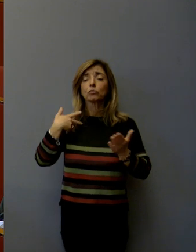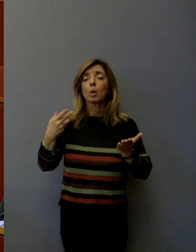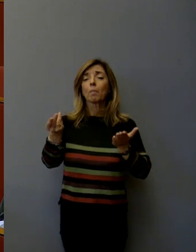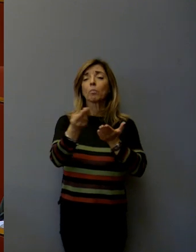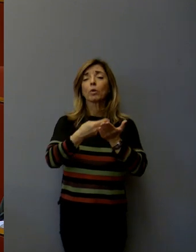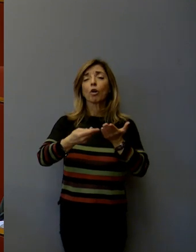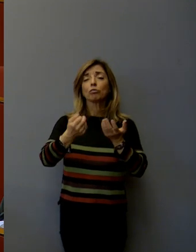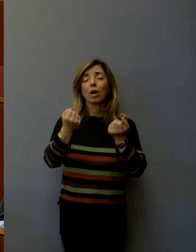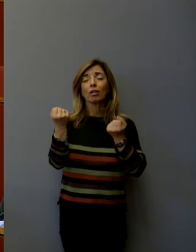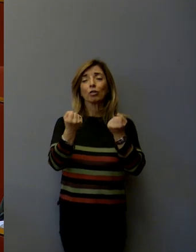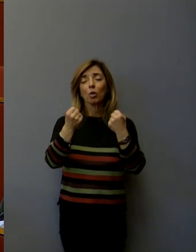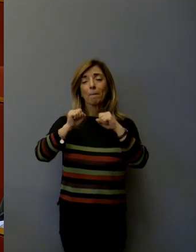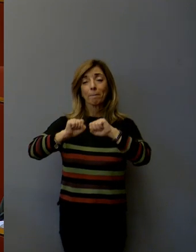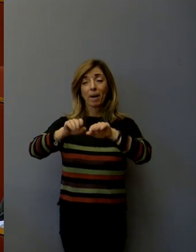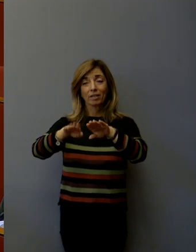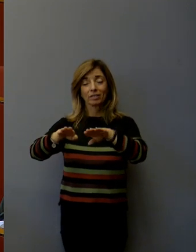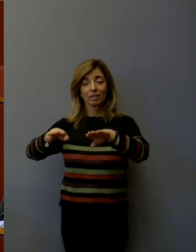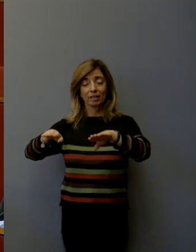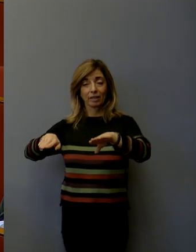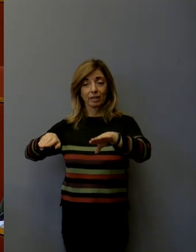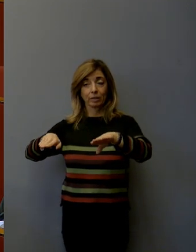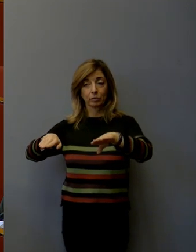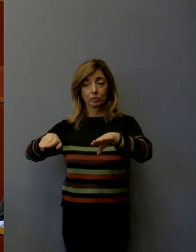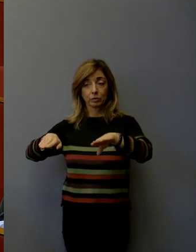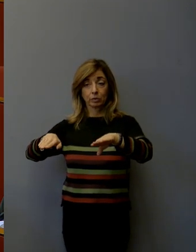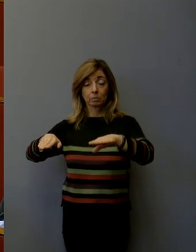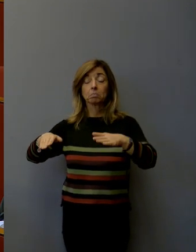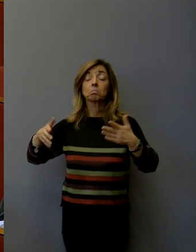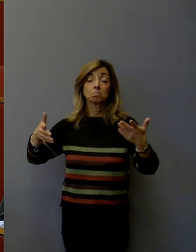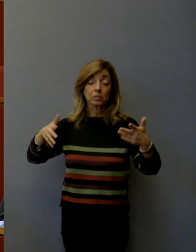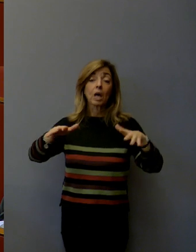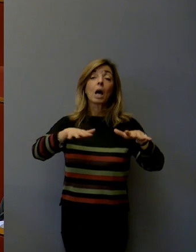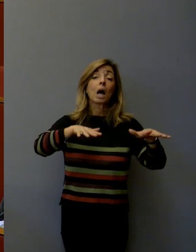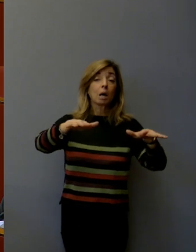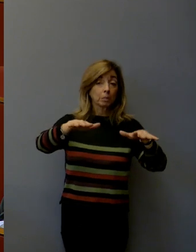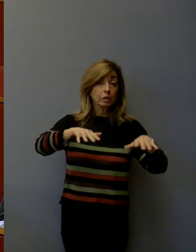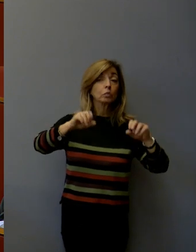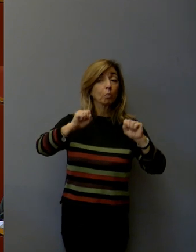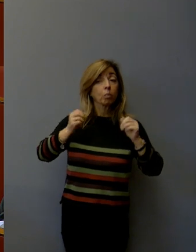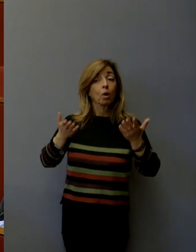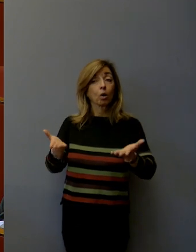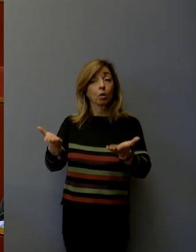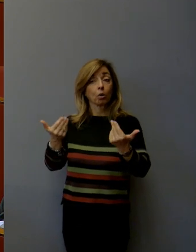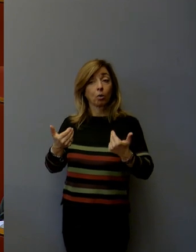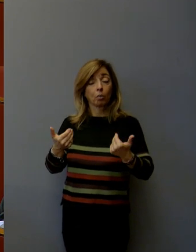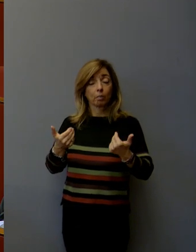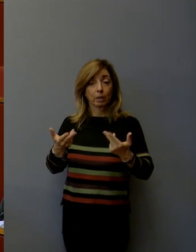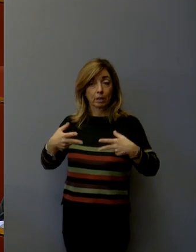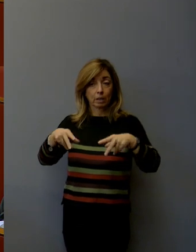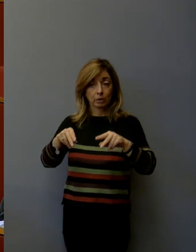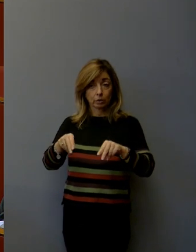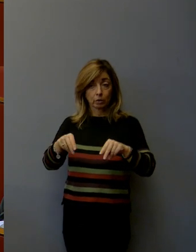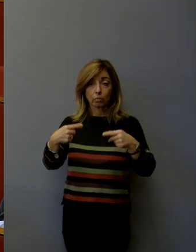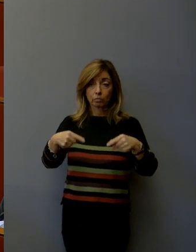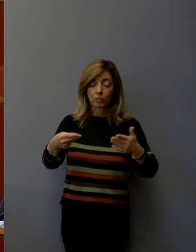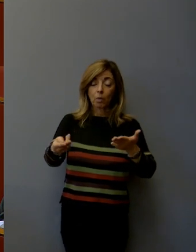ci sarebbero gli estremi perché l'amministrazione lo ricompri lo riacquisisca e completi Questo progetto al